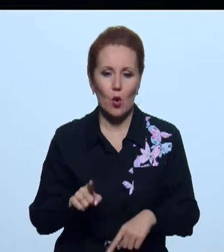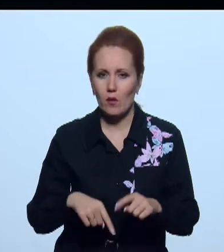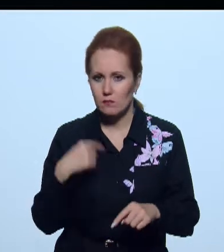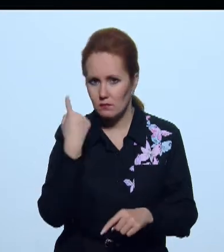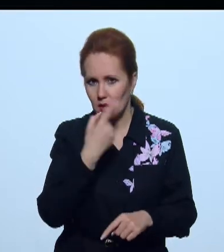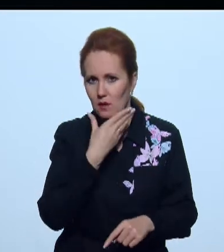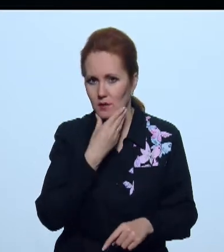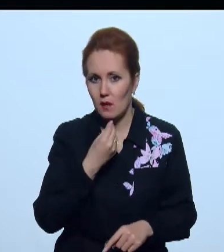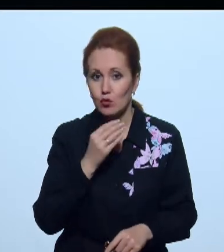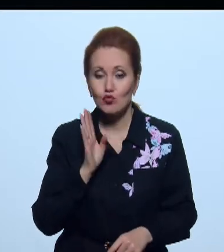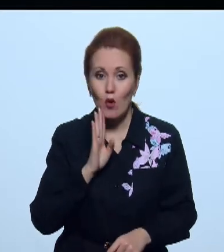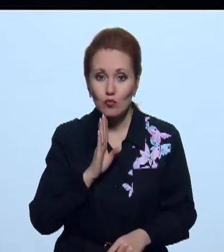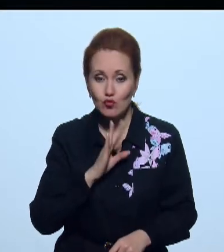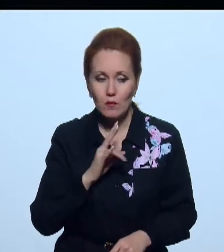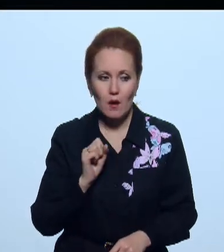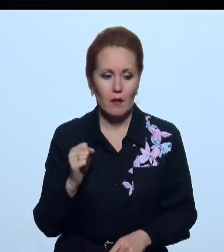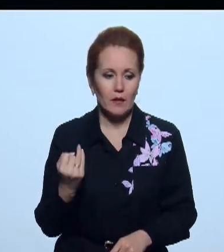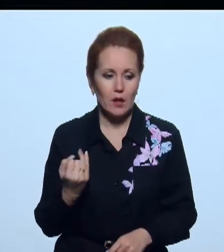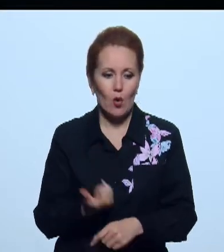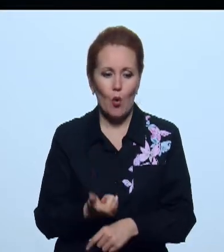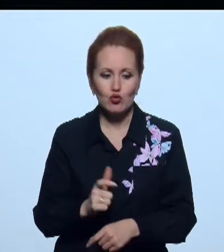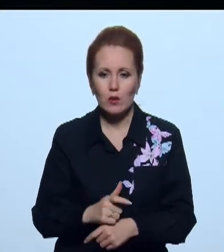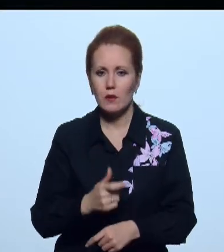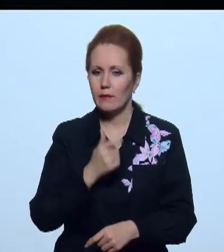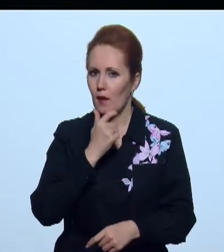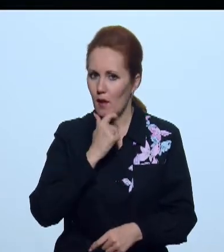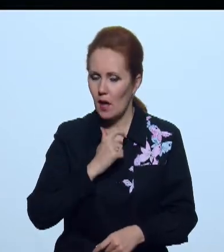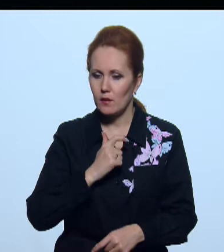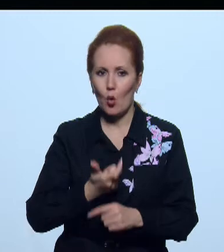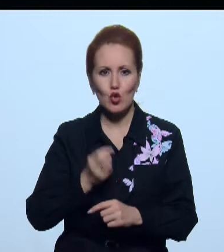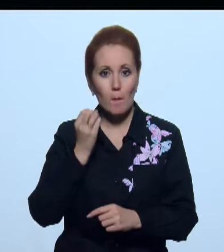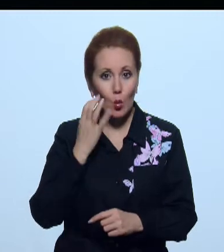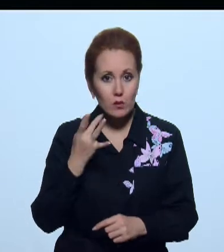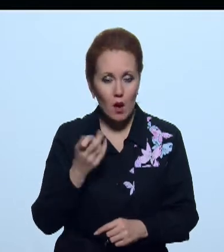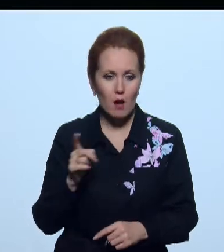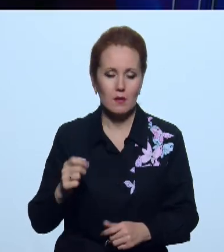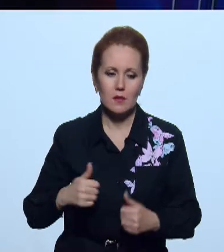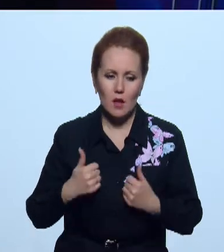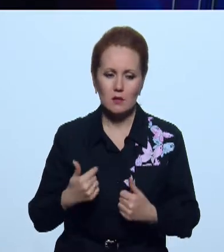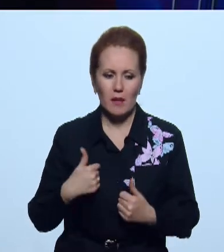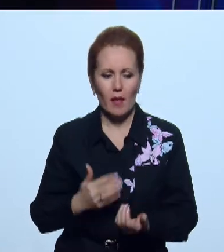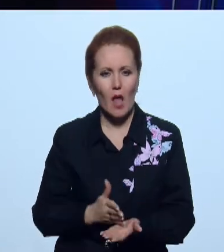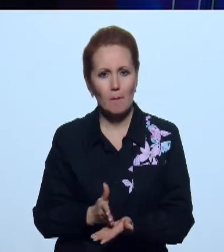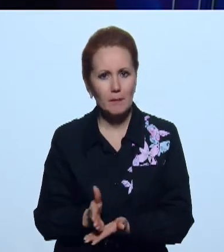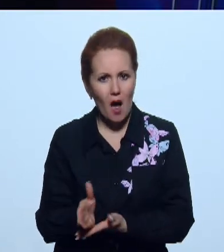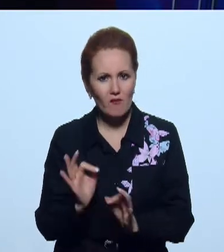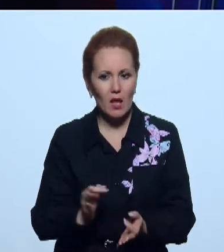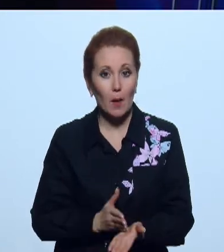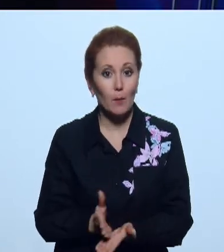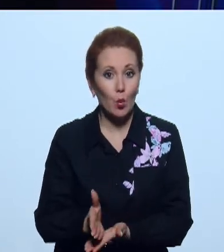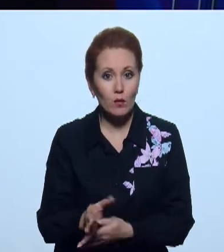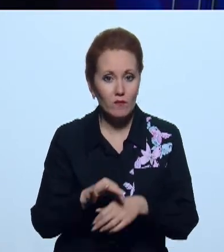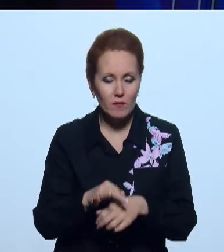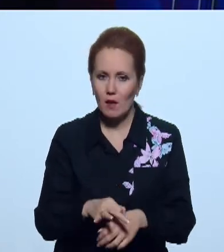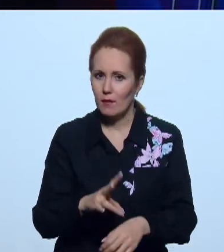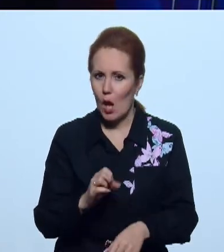красоты женщина и очень интеллигентная и мудрая. Она старалась меня как-то на правильный путь вывести, но это